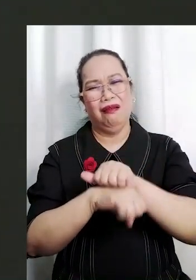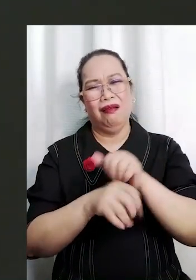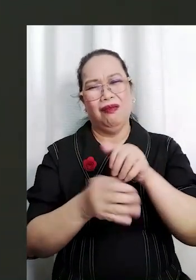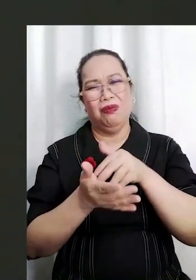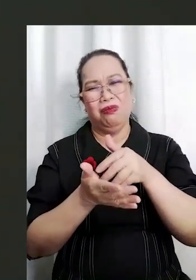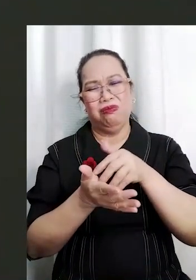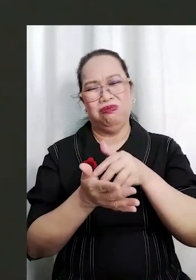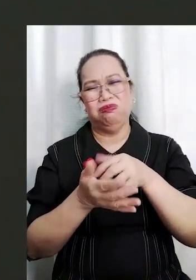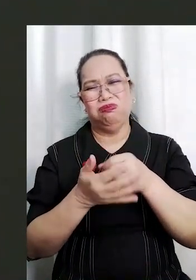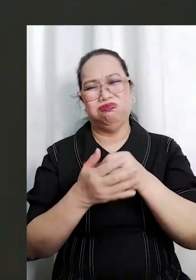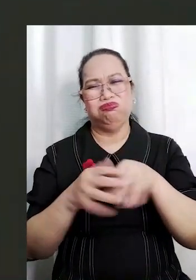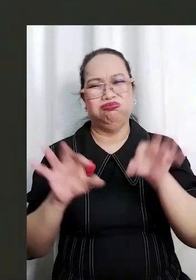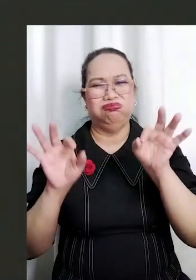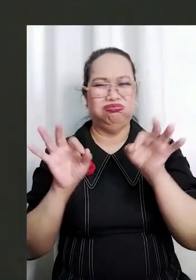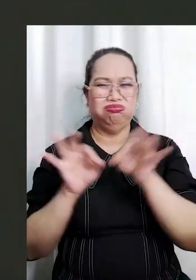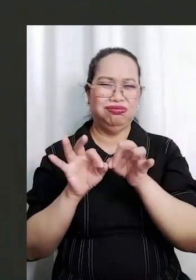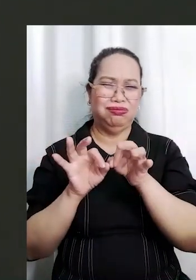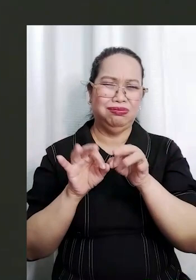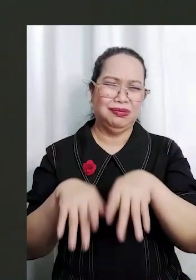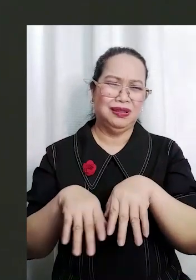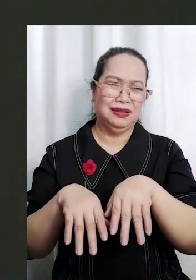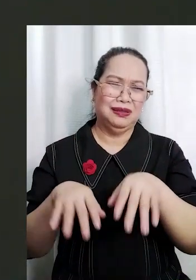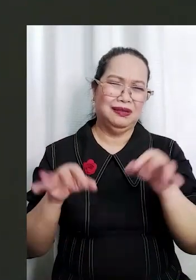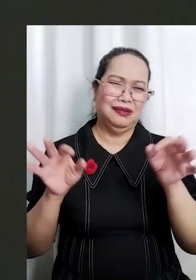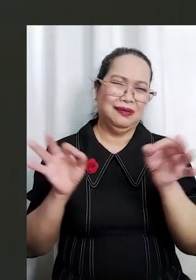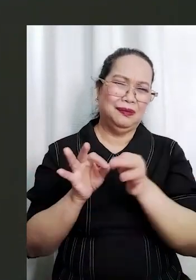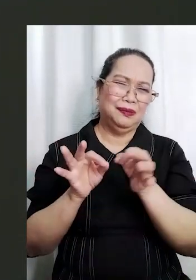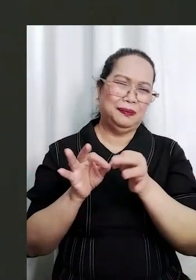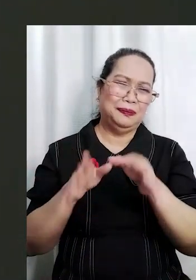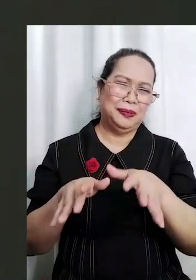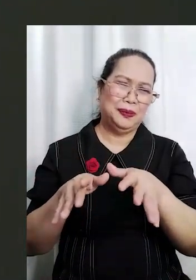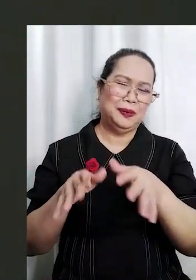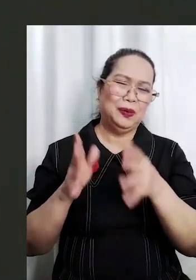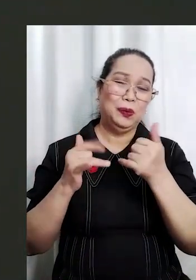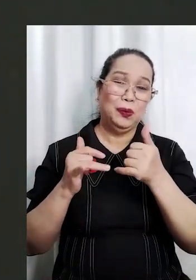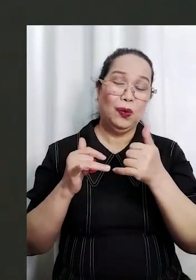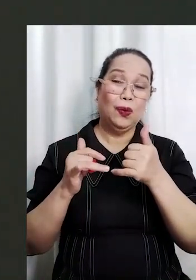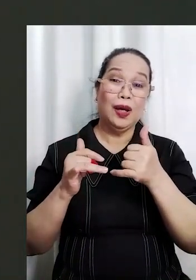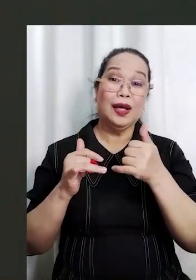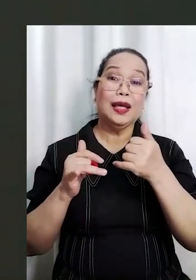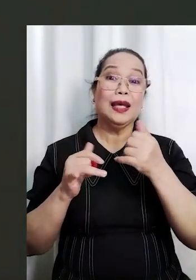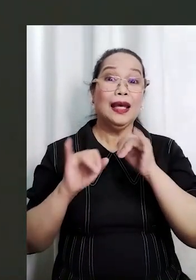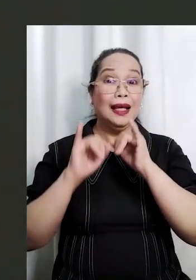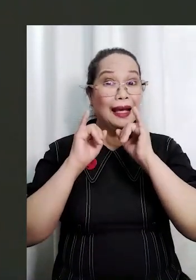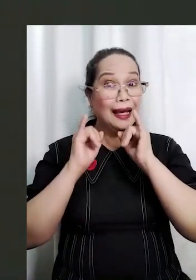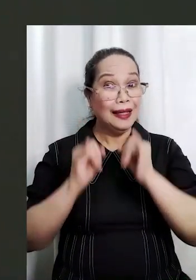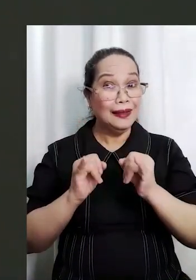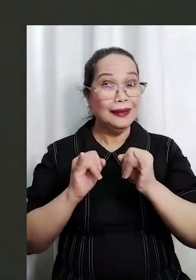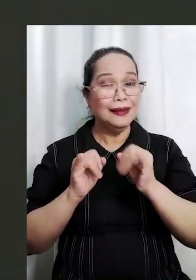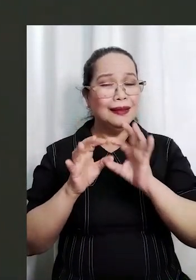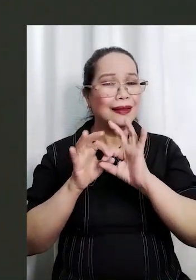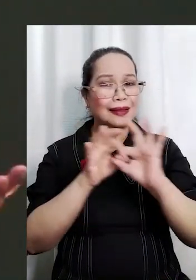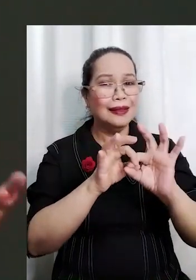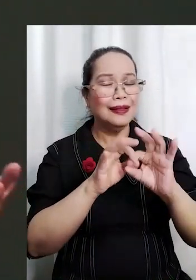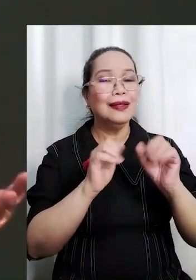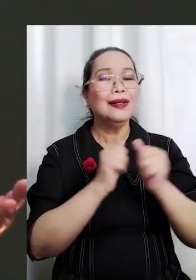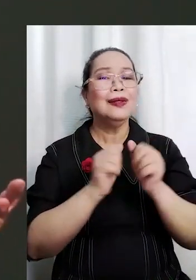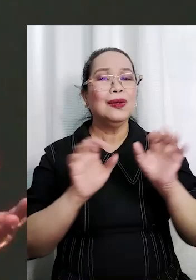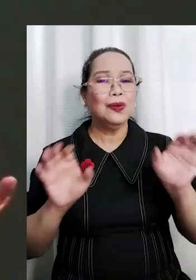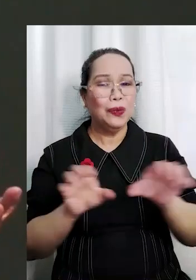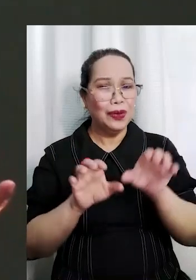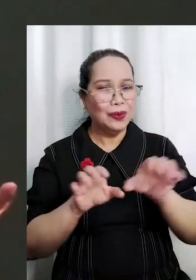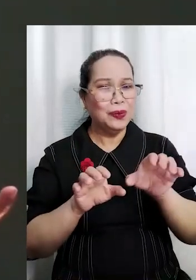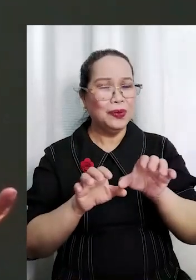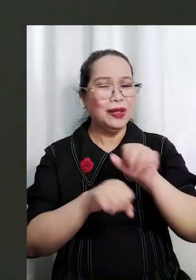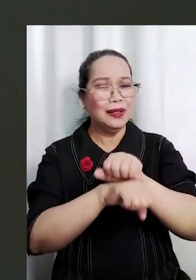nila sa sarili nila, walang kwenta. Bakit? Kasi nakatali yung identity nila doon